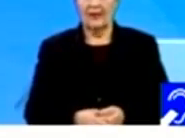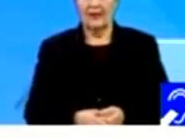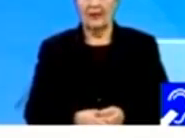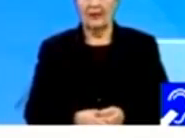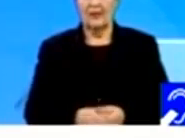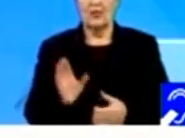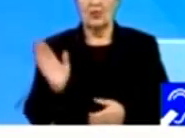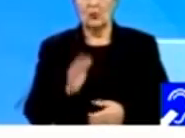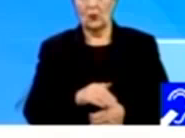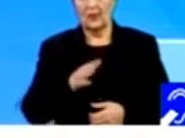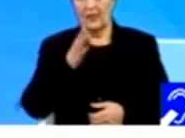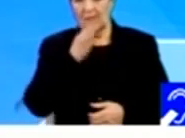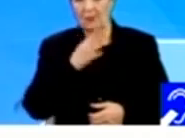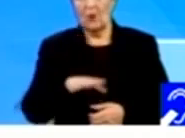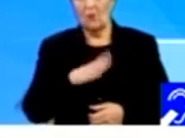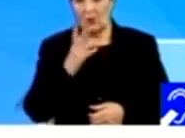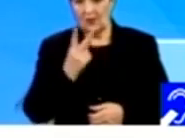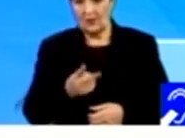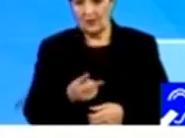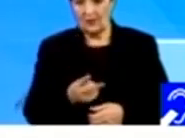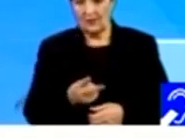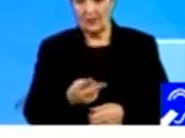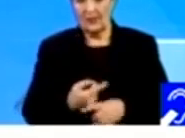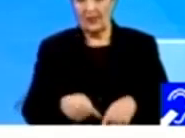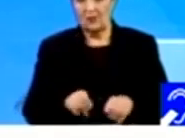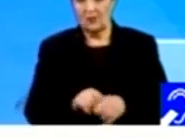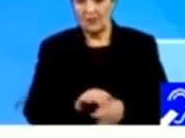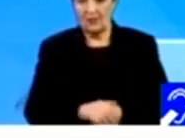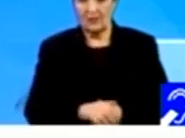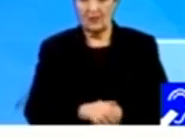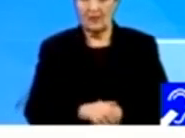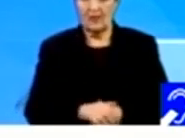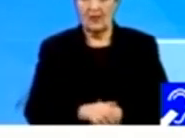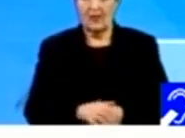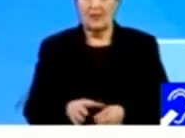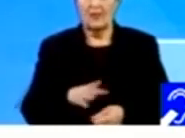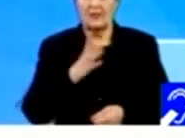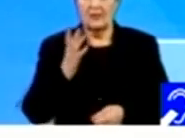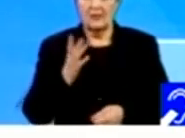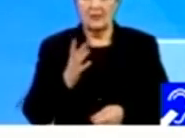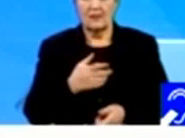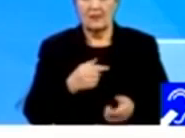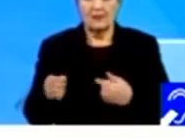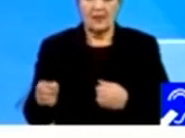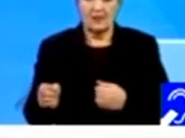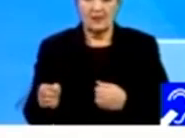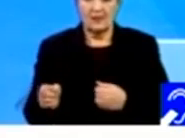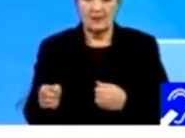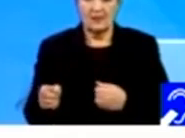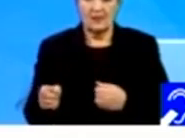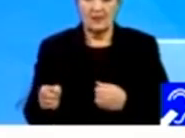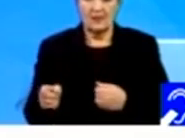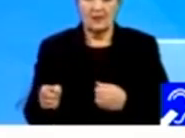Tot timpul a fost divizată societatea noastră și este regretabil acest lucru. S-au invocat tot felul de speritori. Că